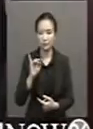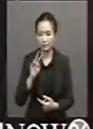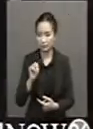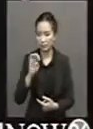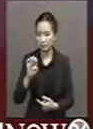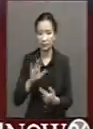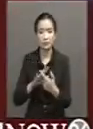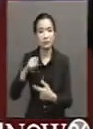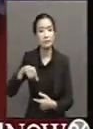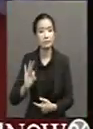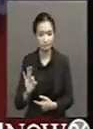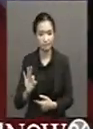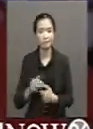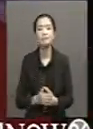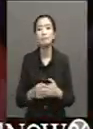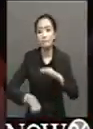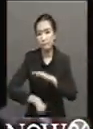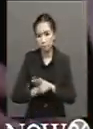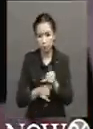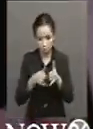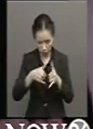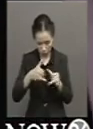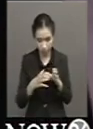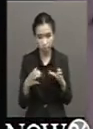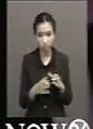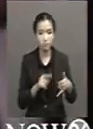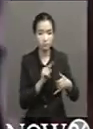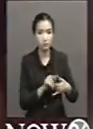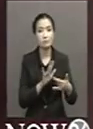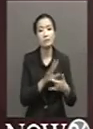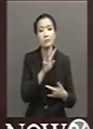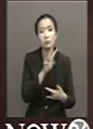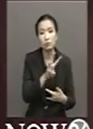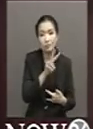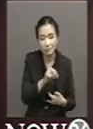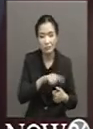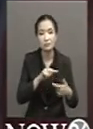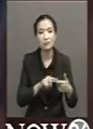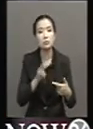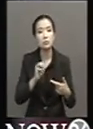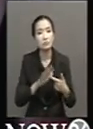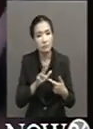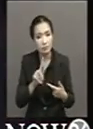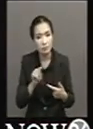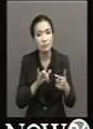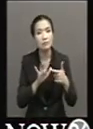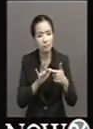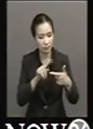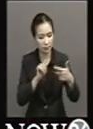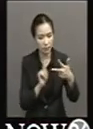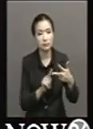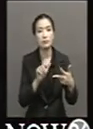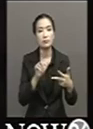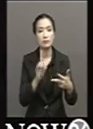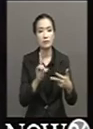มูรินโญ่แล้วก็มีนักเตะชุดใหญ่ของทีมครับไม่ว่าจะเป็นเวนรูนี่หรือว่าฮวนมาต้าแล้วก็ดาวิดเดเกอ